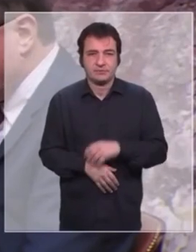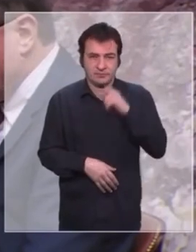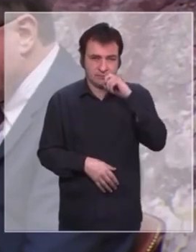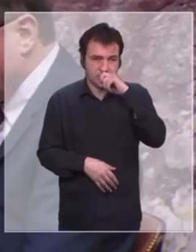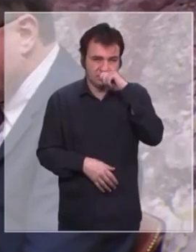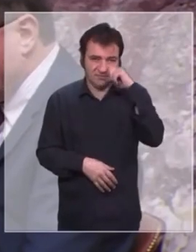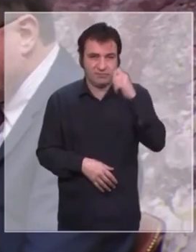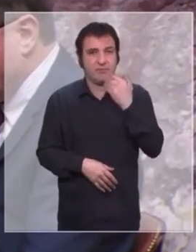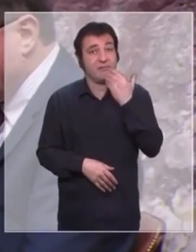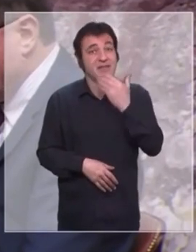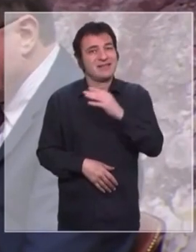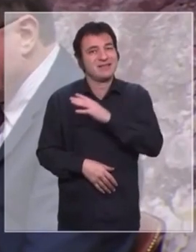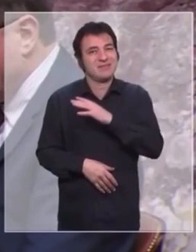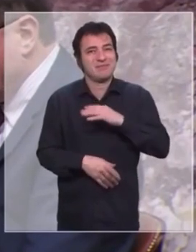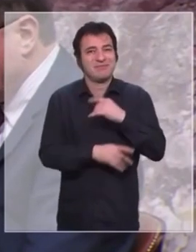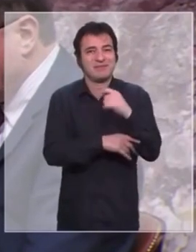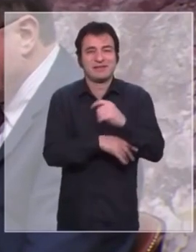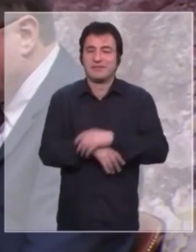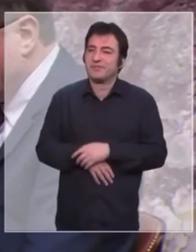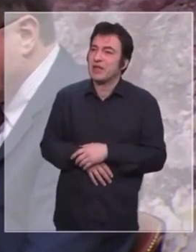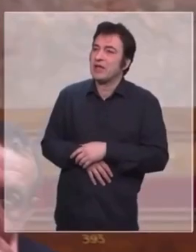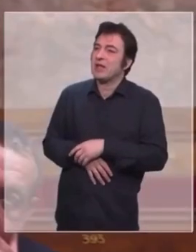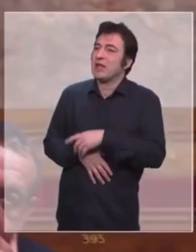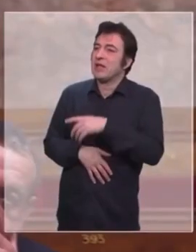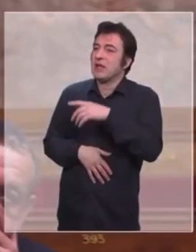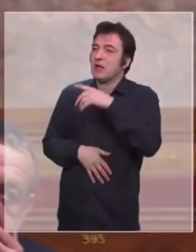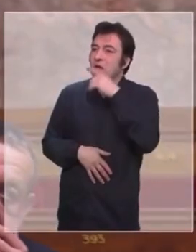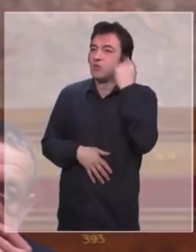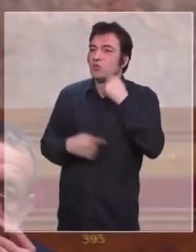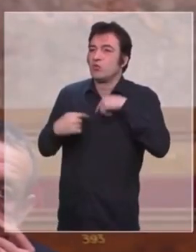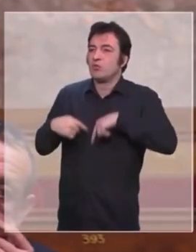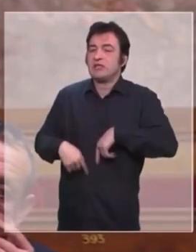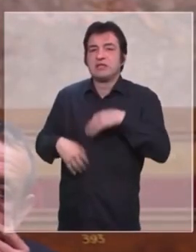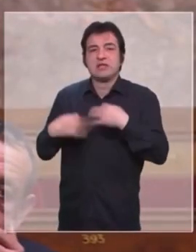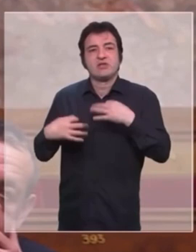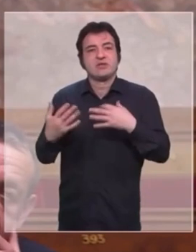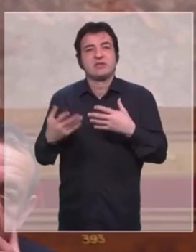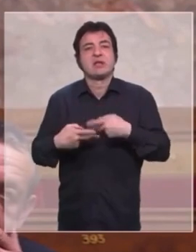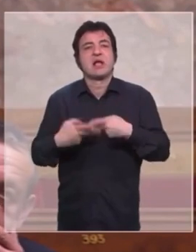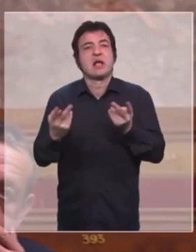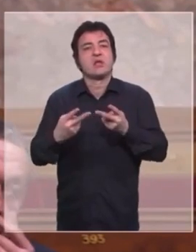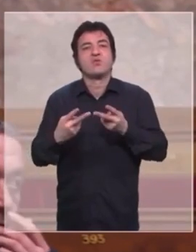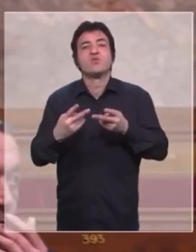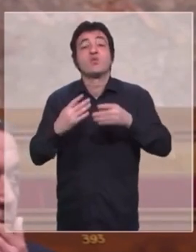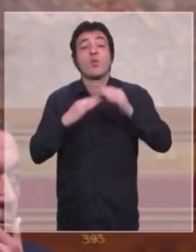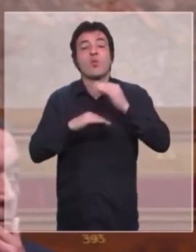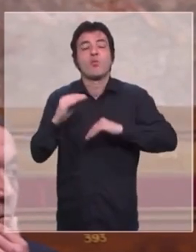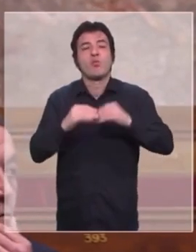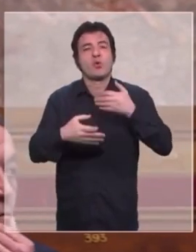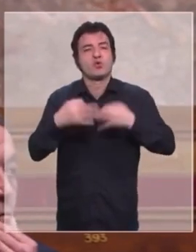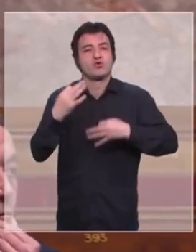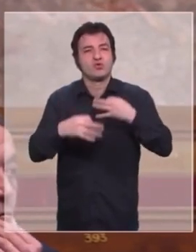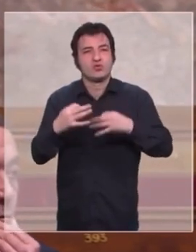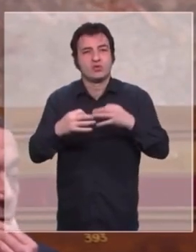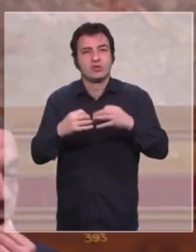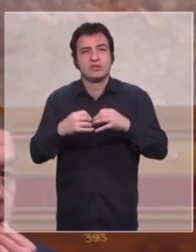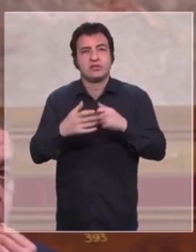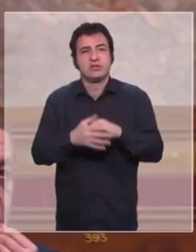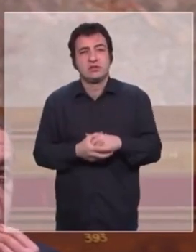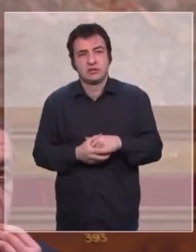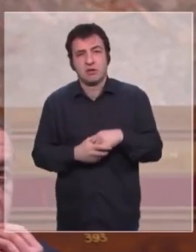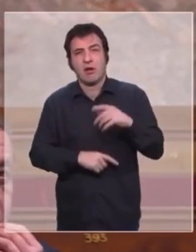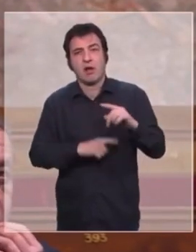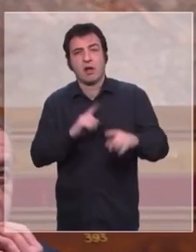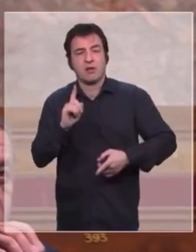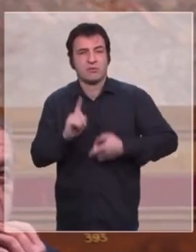Monsieur le garde des Sceaux, vous avez annoncé un plan justice d'une ampleur sans précédent. L'objectif est d'atteindre en 2027, par les choix que nous